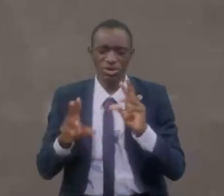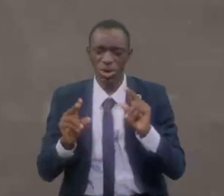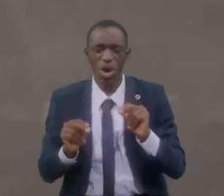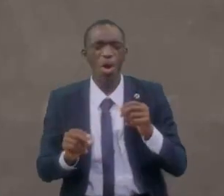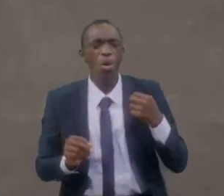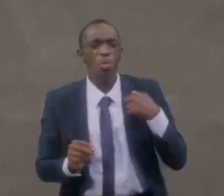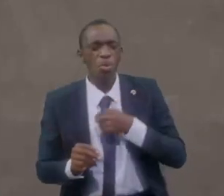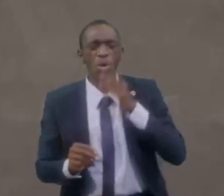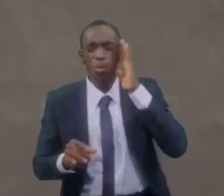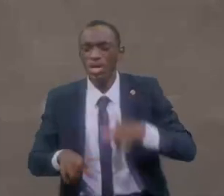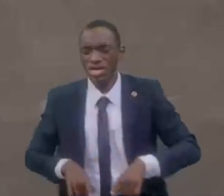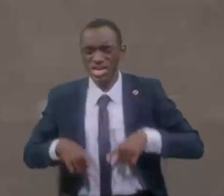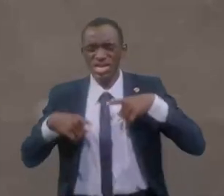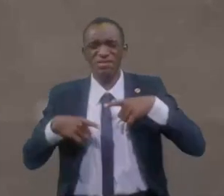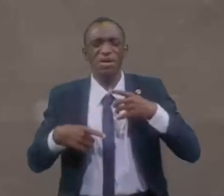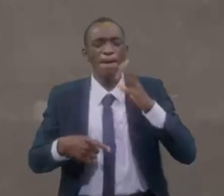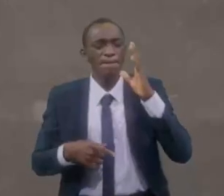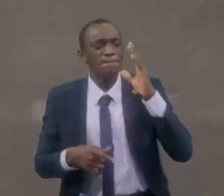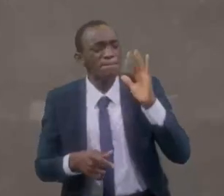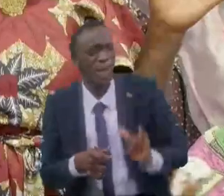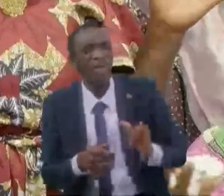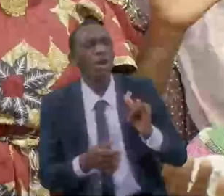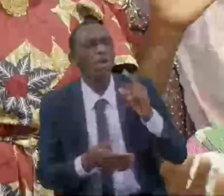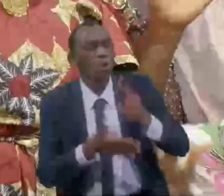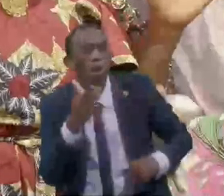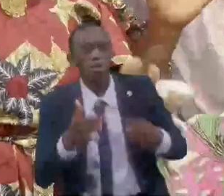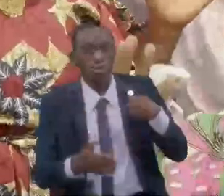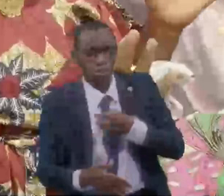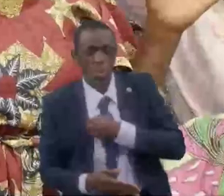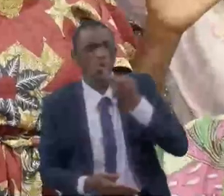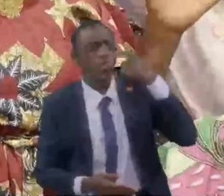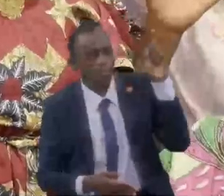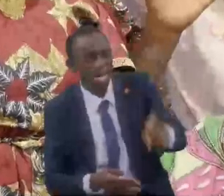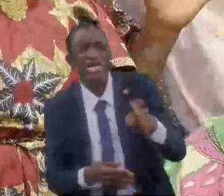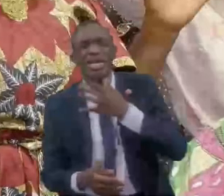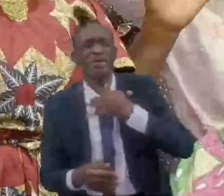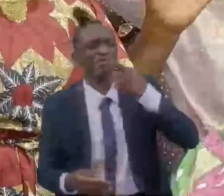que chaque enfant de Dieu va commander au nom de Jésus.